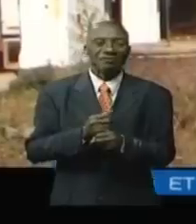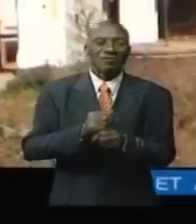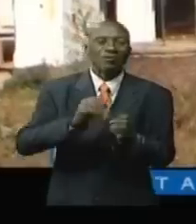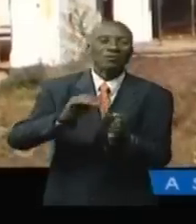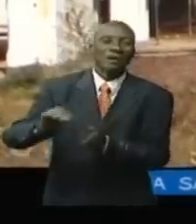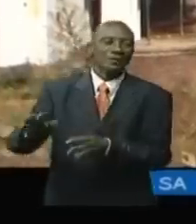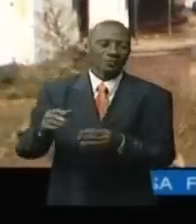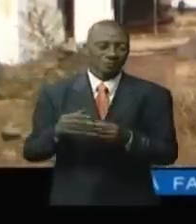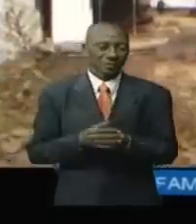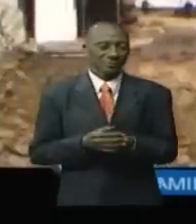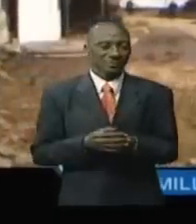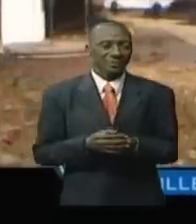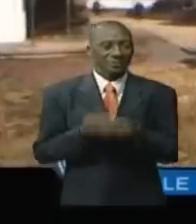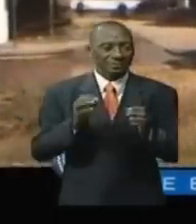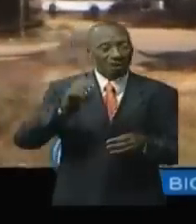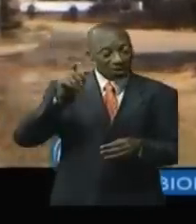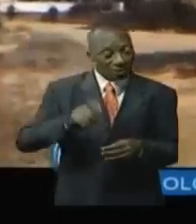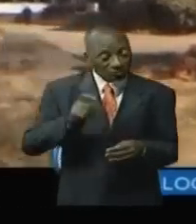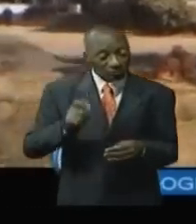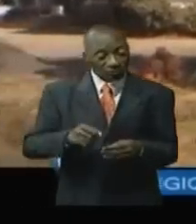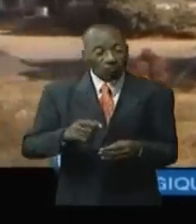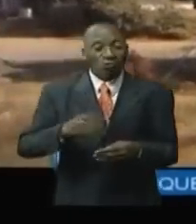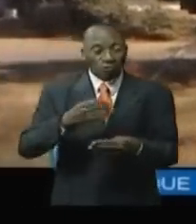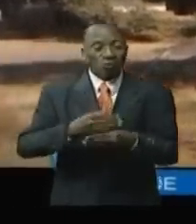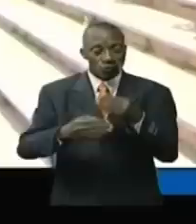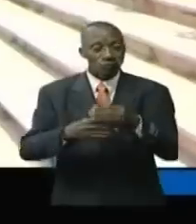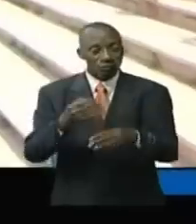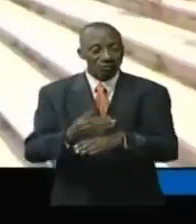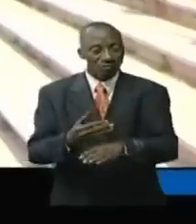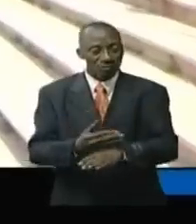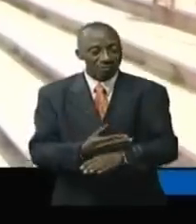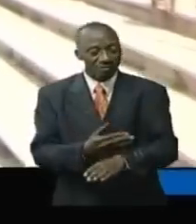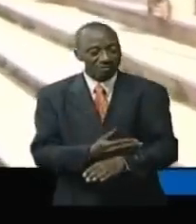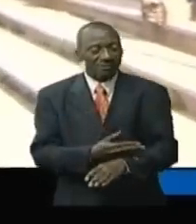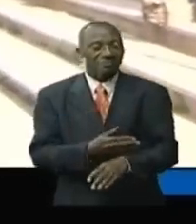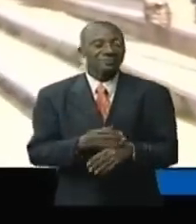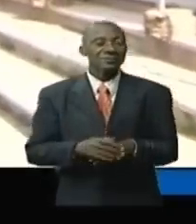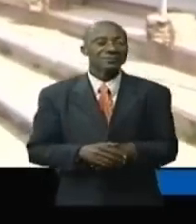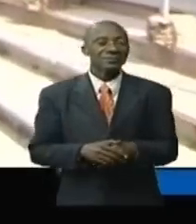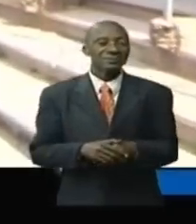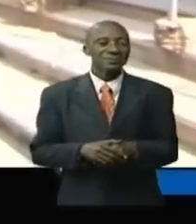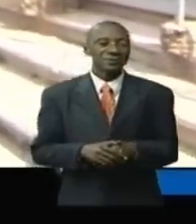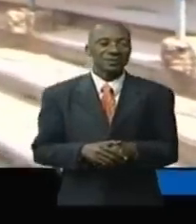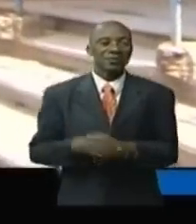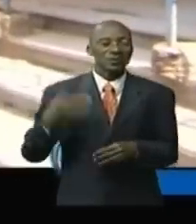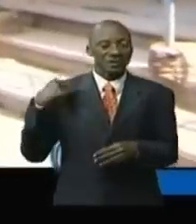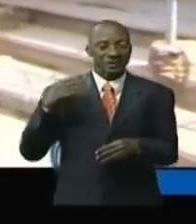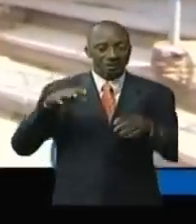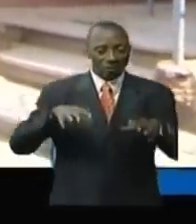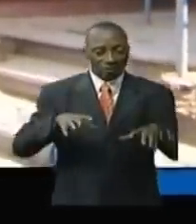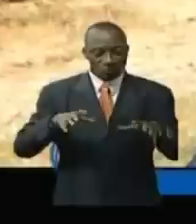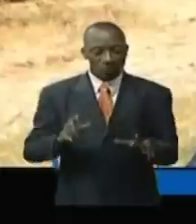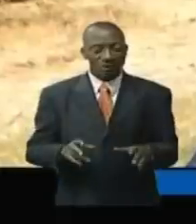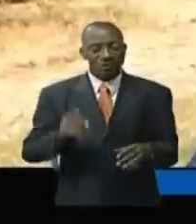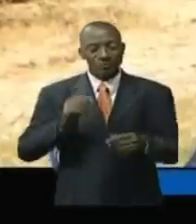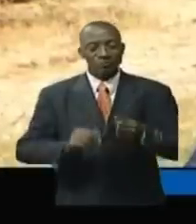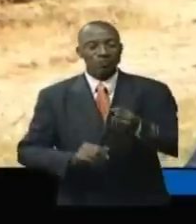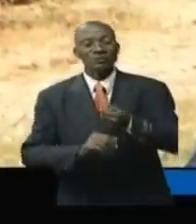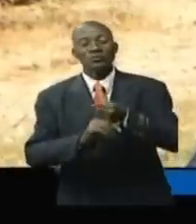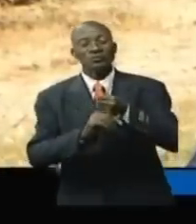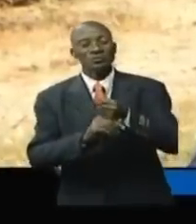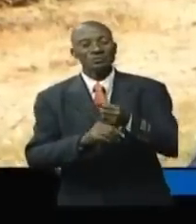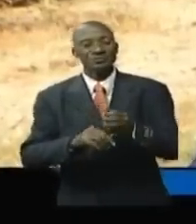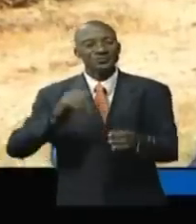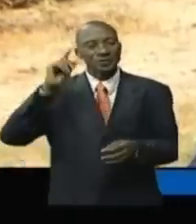cette concession de l'État congolais, les travaux de réhabilitation ont été initiés par le gouvernement provincial